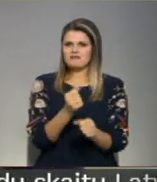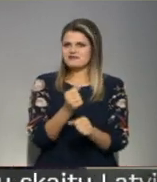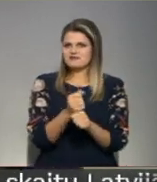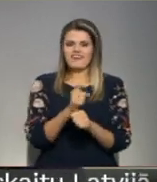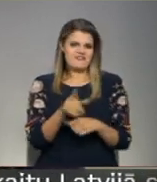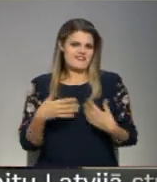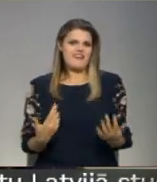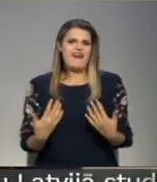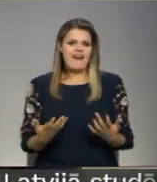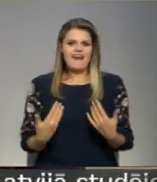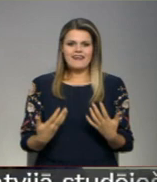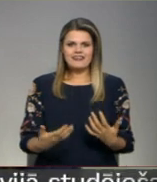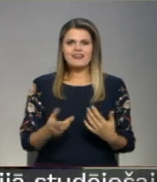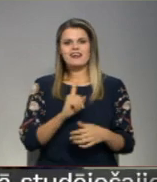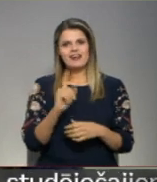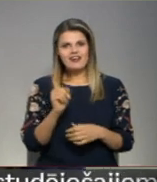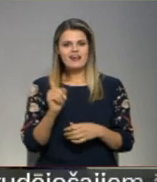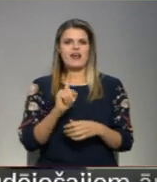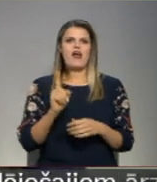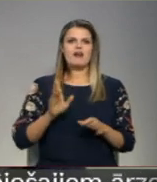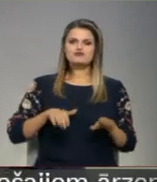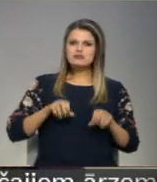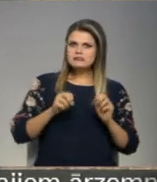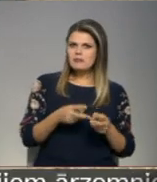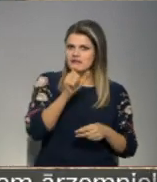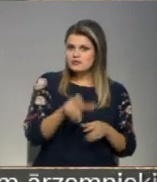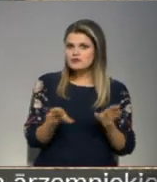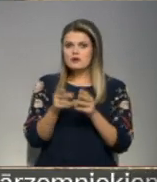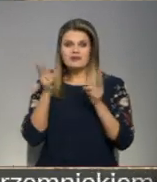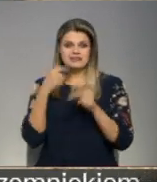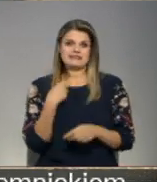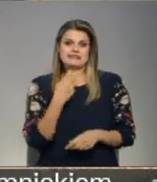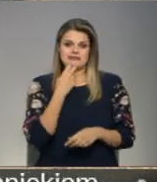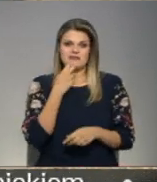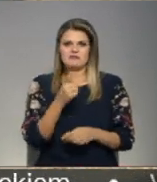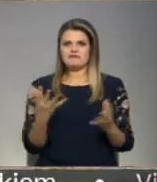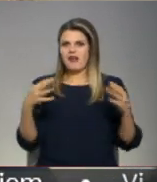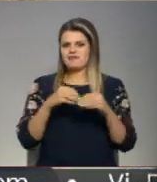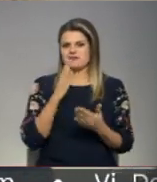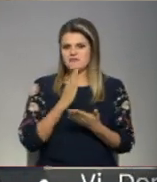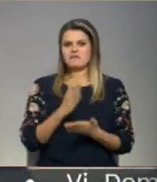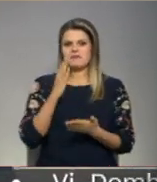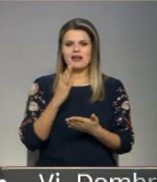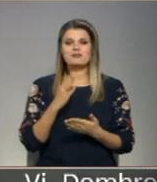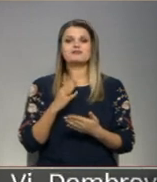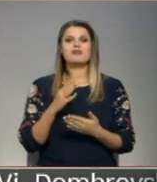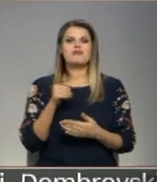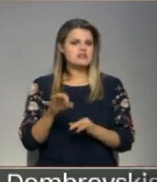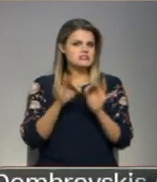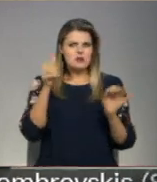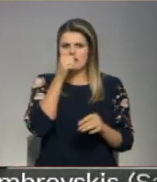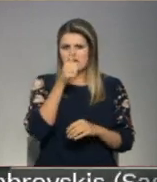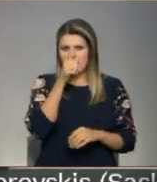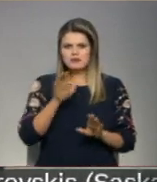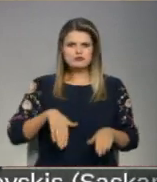ir viegli savā ziņā, kad ir kinologs, ir frizieris apvienojot kopā. Kā es arī smējos, viņš apvienoja beidzot. Sākotnēji Irita neticēja, ka